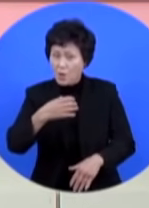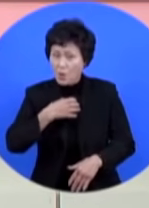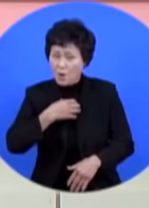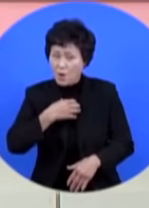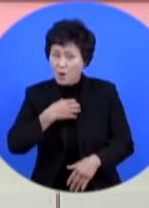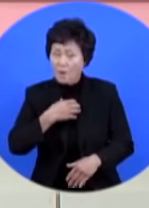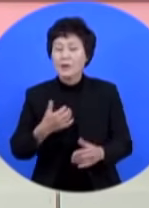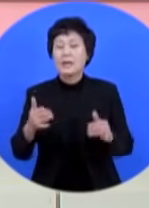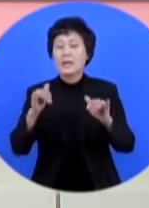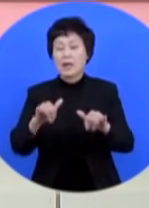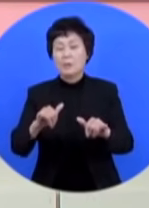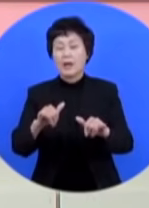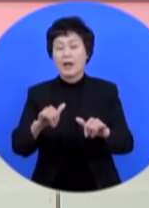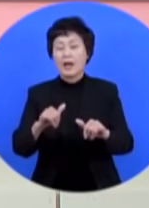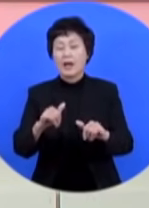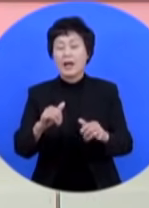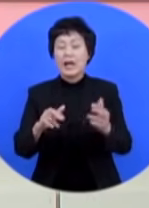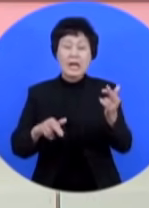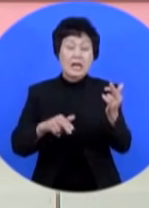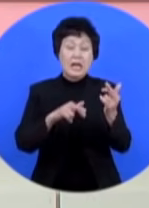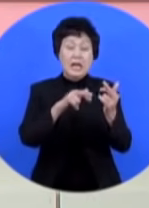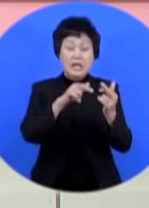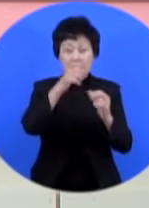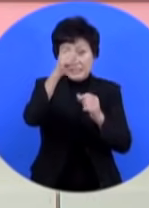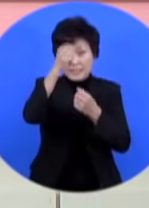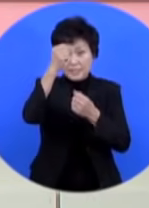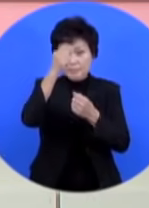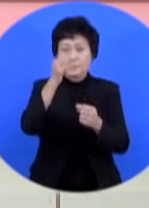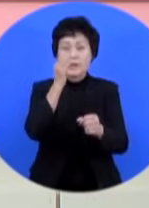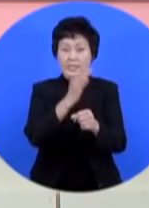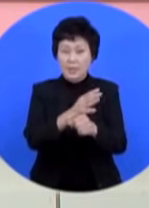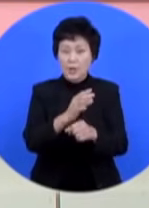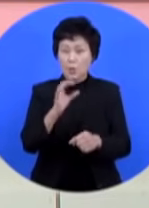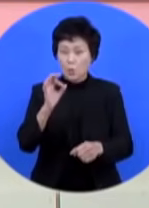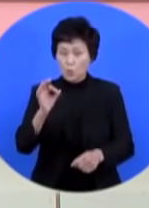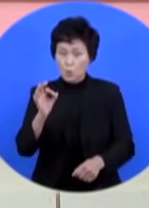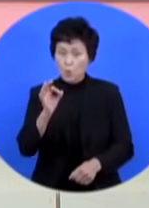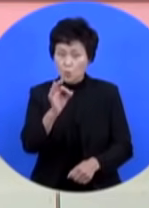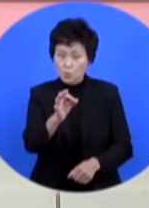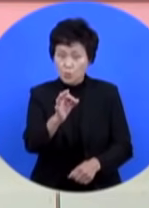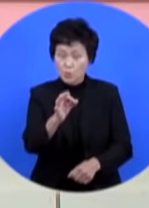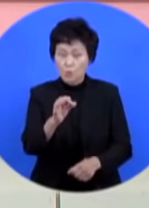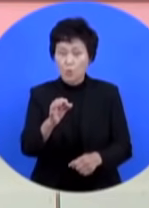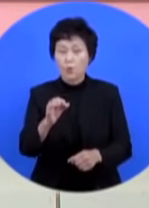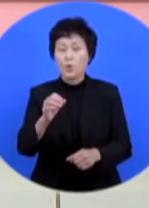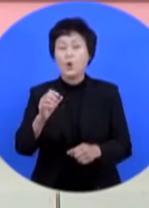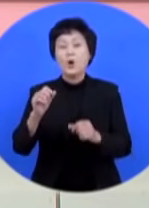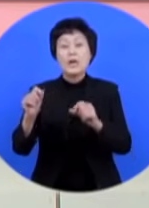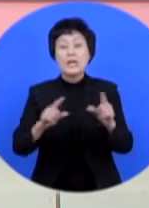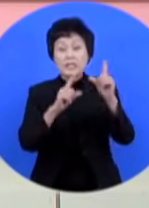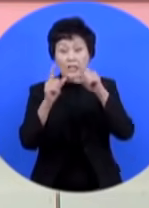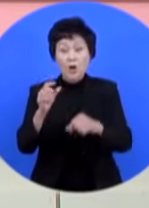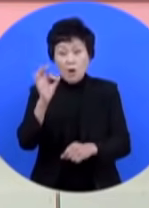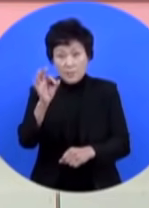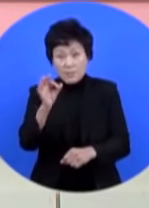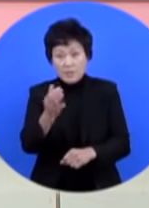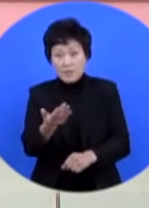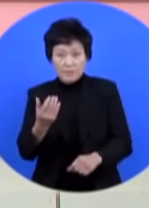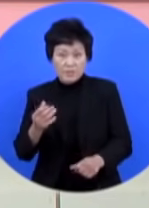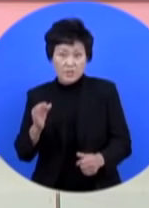안전한 등산화를 사라고 또 몇십만 원을 별도로 주고 다녀와서 1월 생활비를 미리 보내주었습니다. 그런데 그